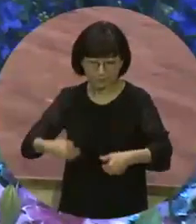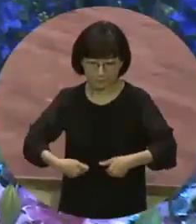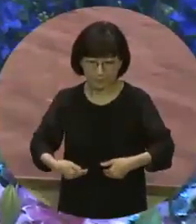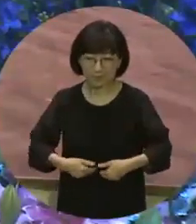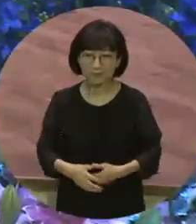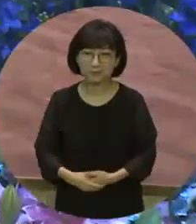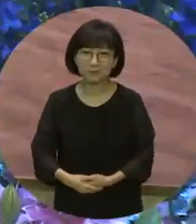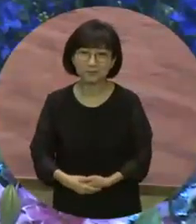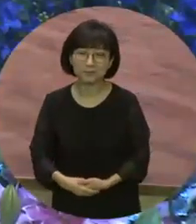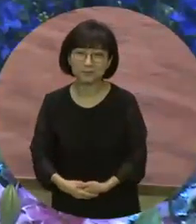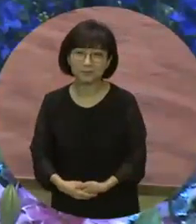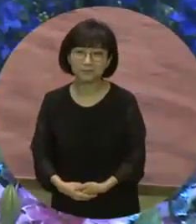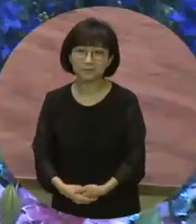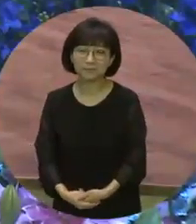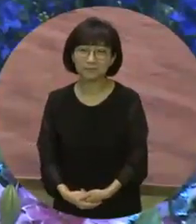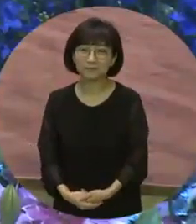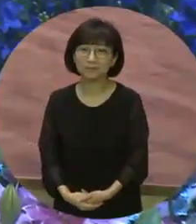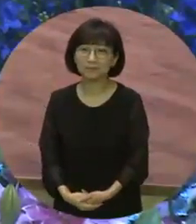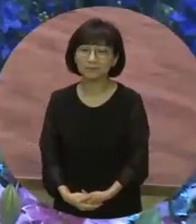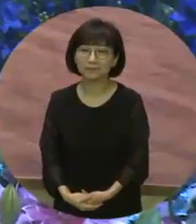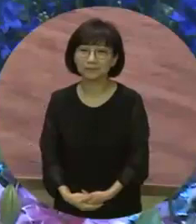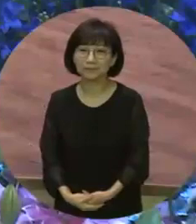사람이에요. 아시겠어요?